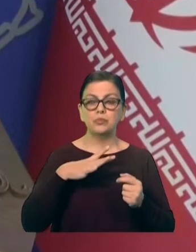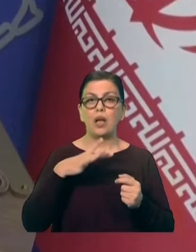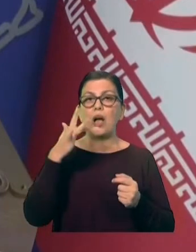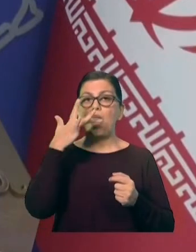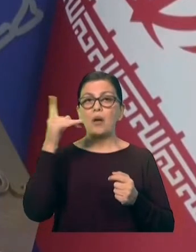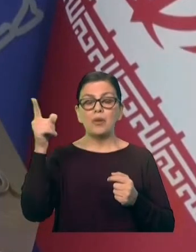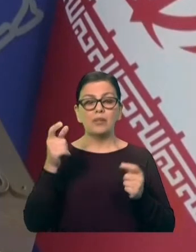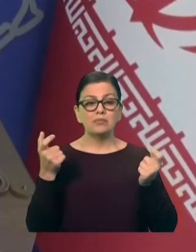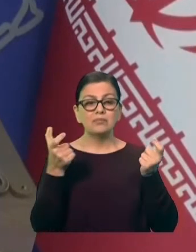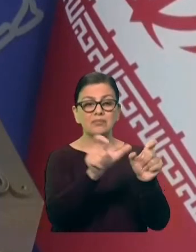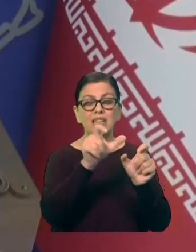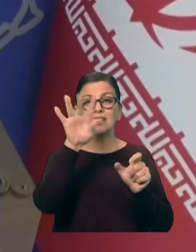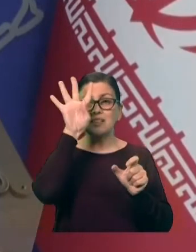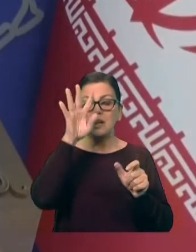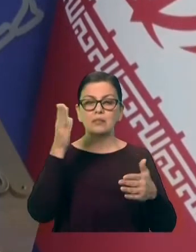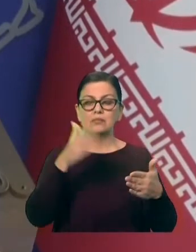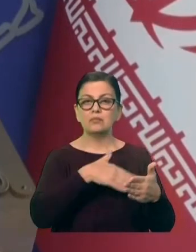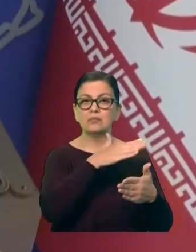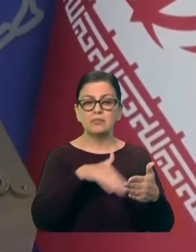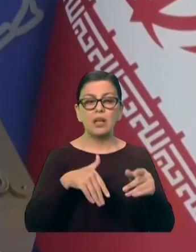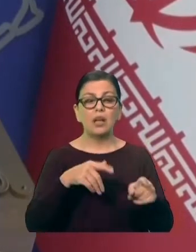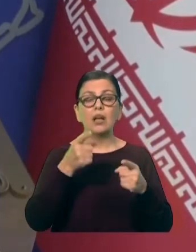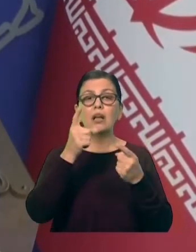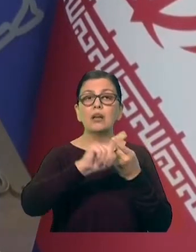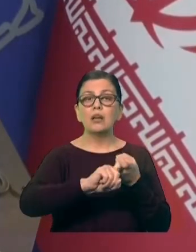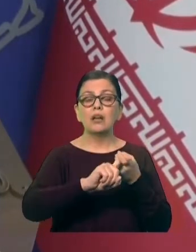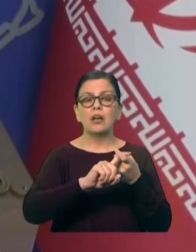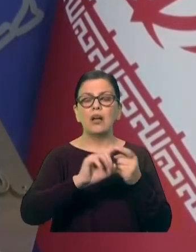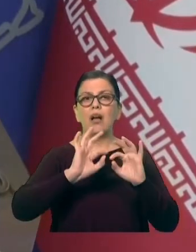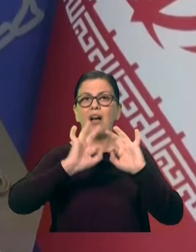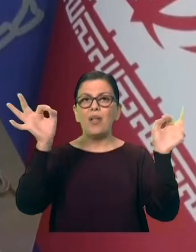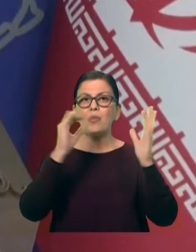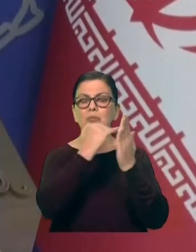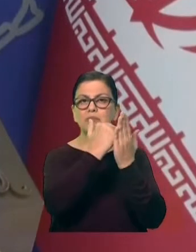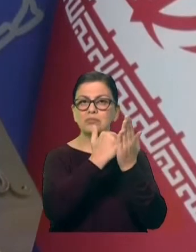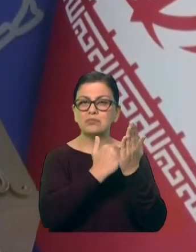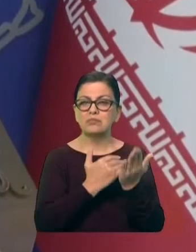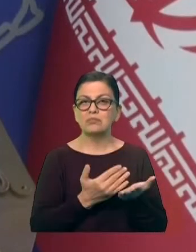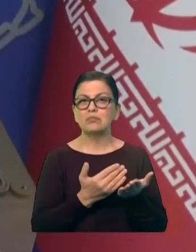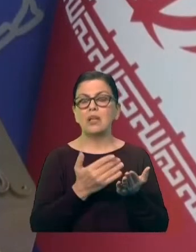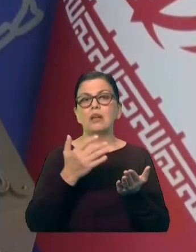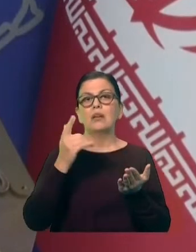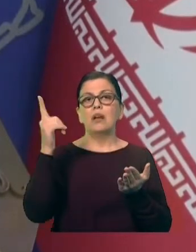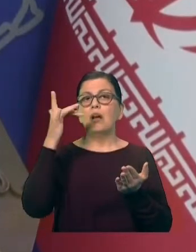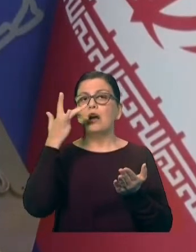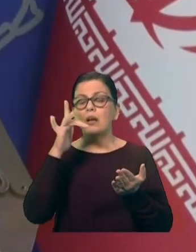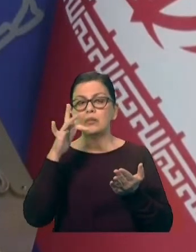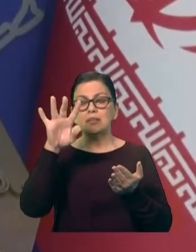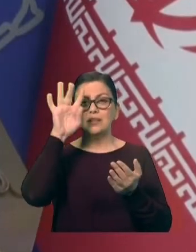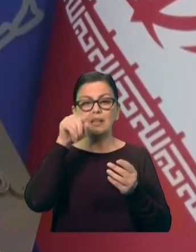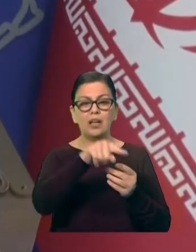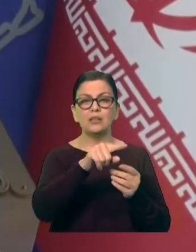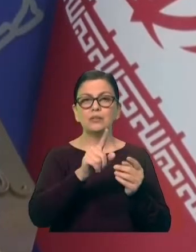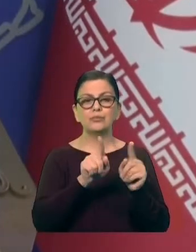tətbiq etdiyi sanksiyalarının ləğvi, nüvə sahəsindəki öhdəliklər, Ağ Evin beynəlxalq münasibətləri və İranın nüvə sazişini